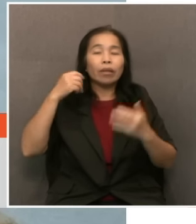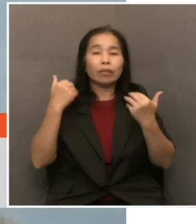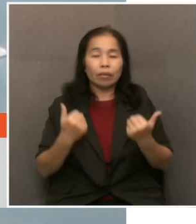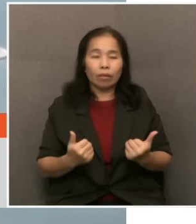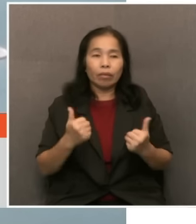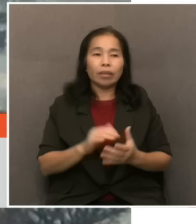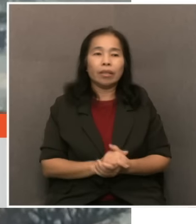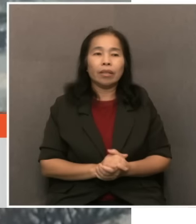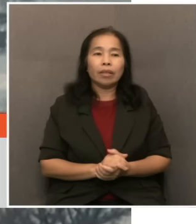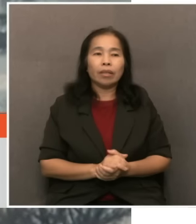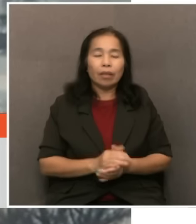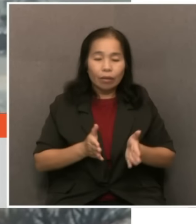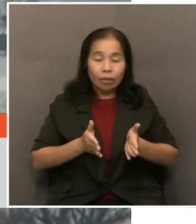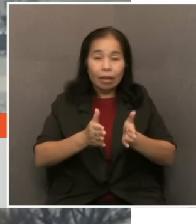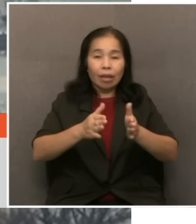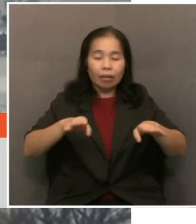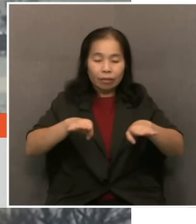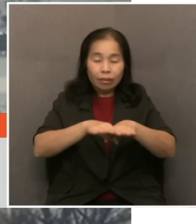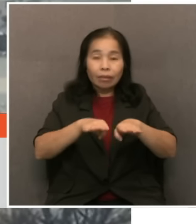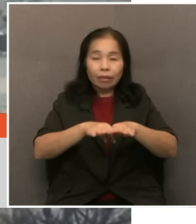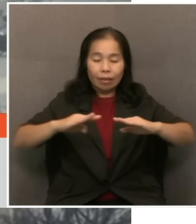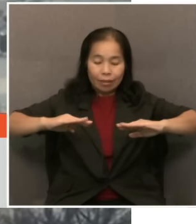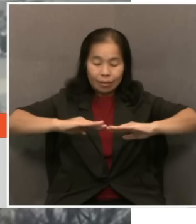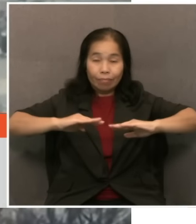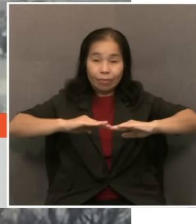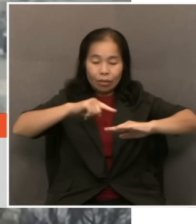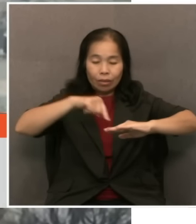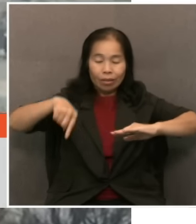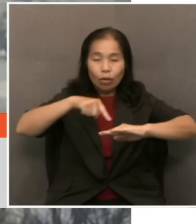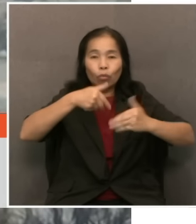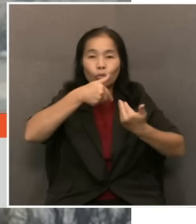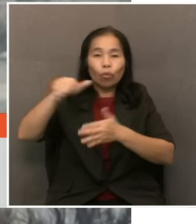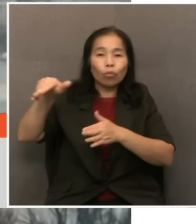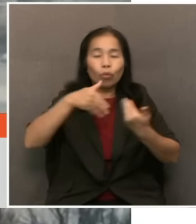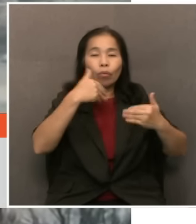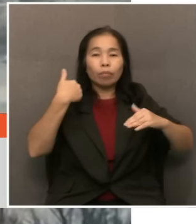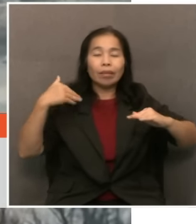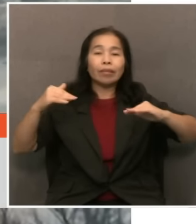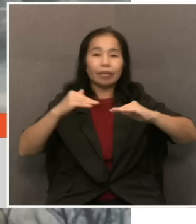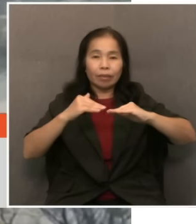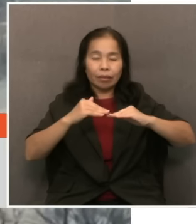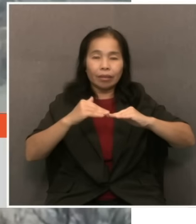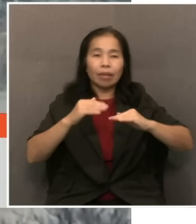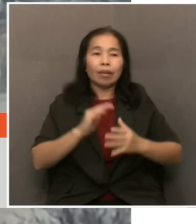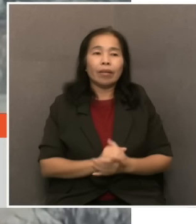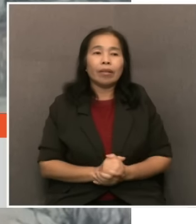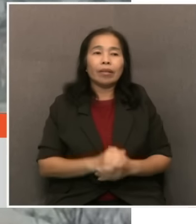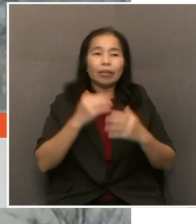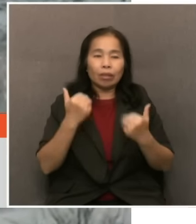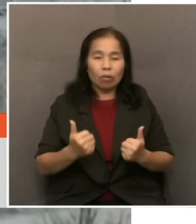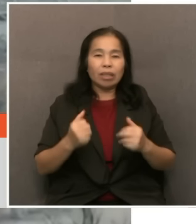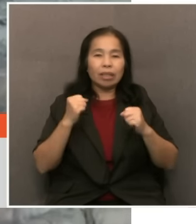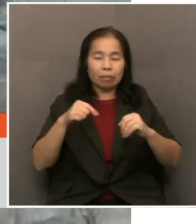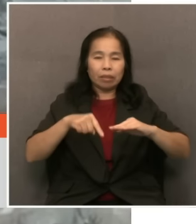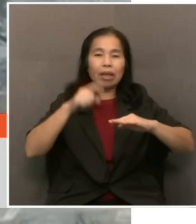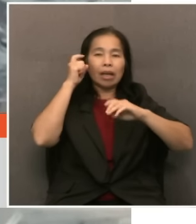ซึ่งเป็นทางเชื่อมกันกับศูนย์กลางการขนส่งที่สำคัญอย่างเมืองโปครอฟในแคว้นโดเนสก็กำลังตกอยู่ในความเ